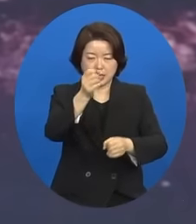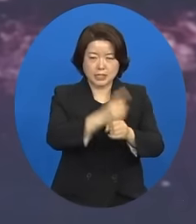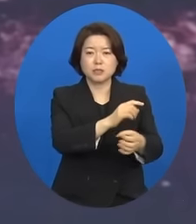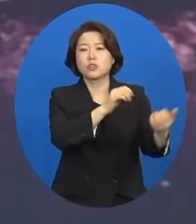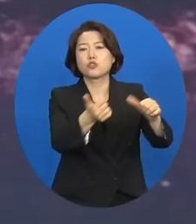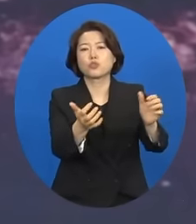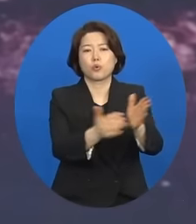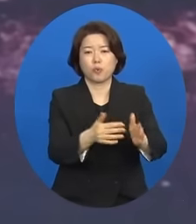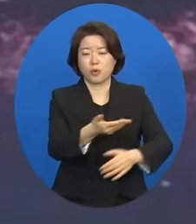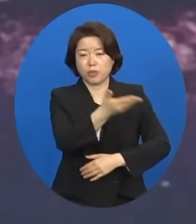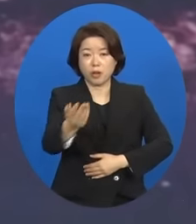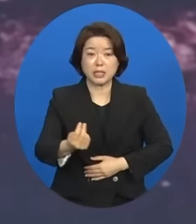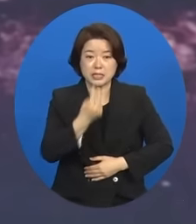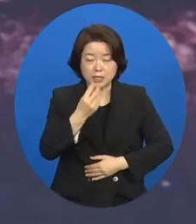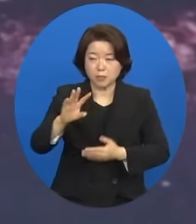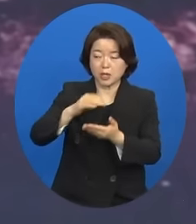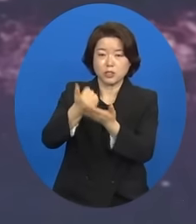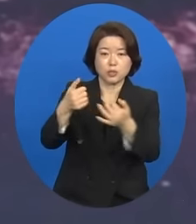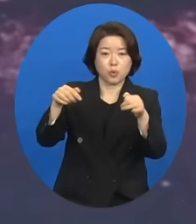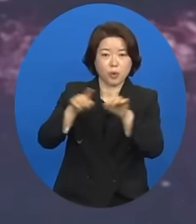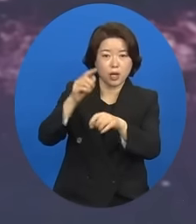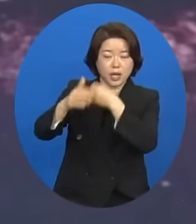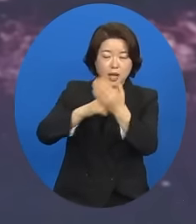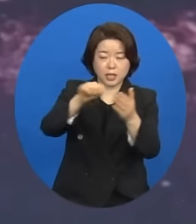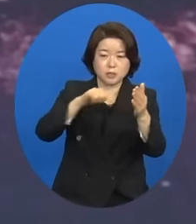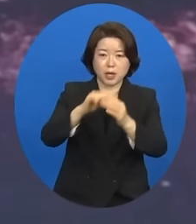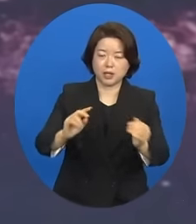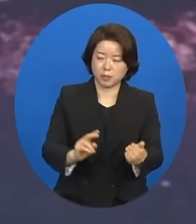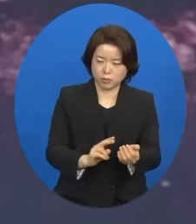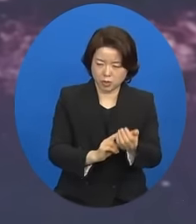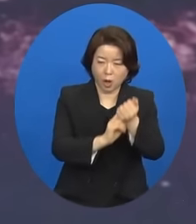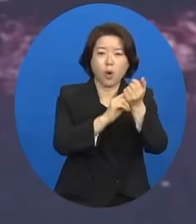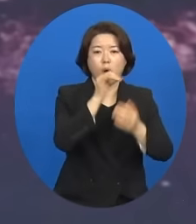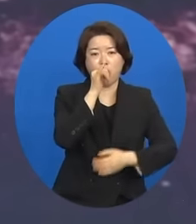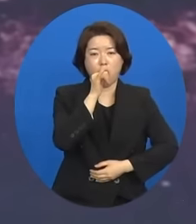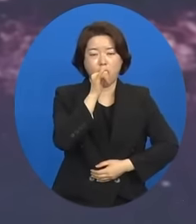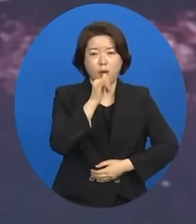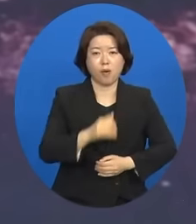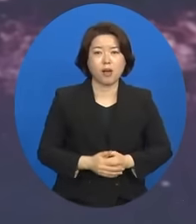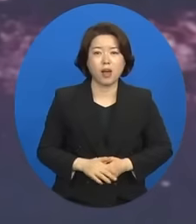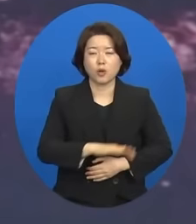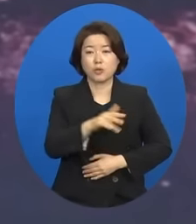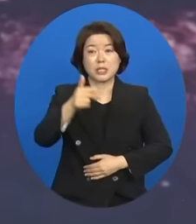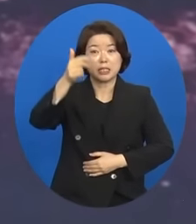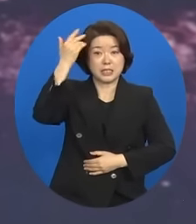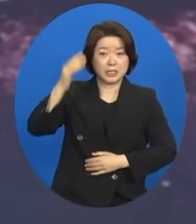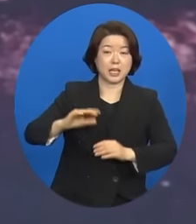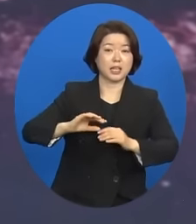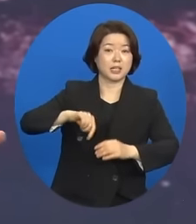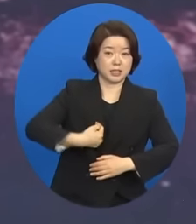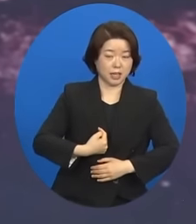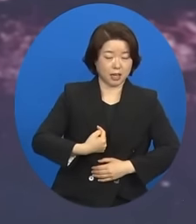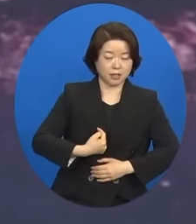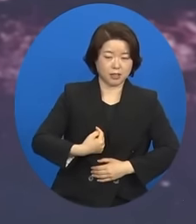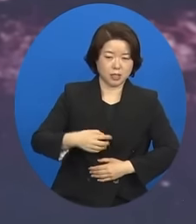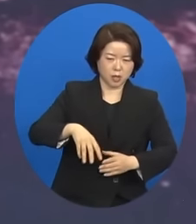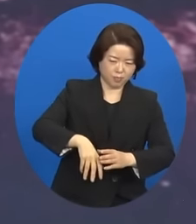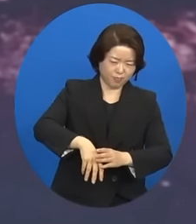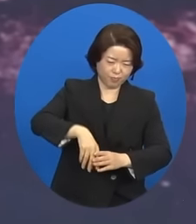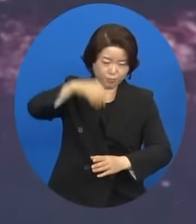너희의 생명이 그리스도와 함께 하나님 안에 감추어져 있다는 거예요 그래서 우리의 옛 자는 이미 뿌리가 뽑혔지만